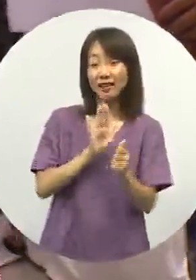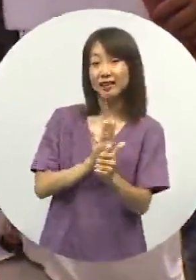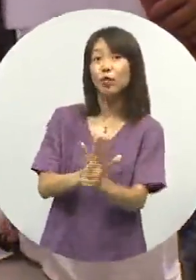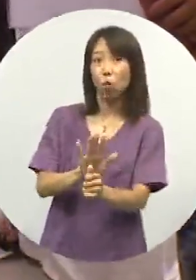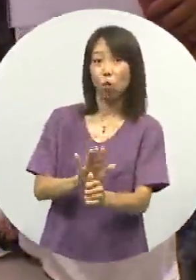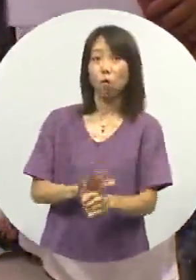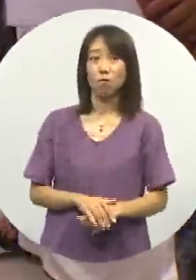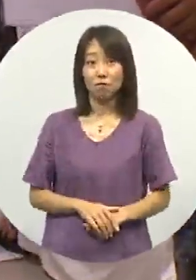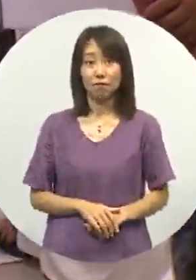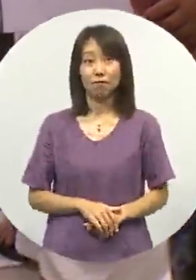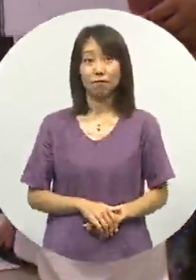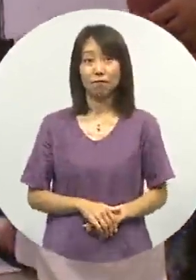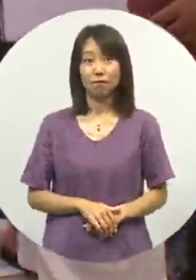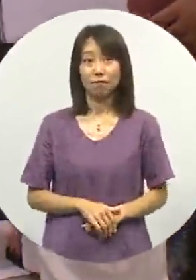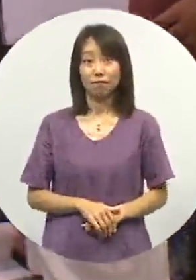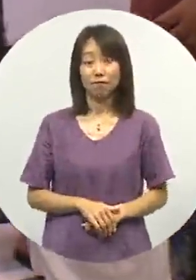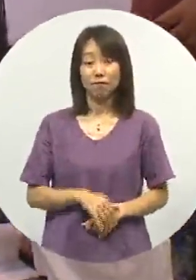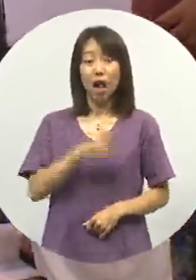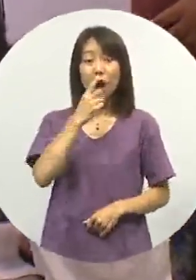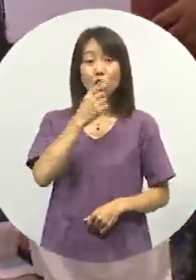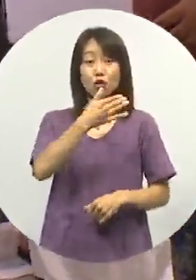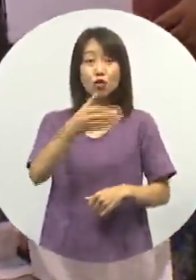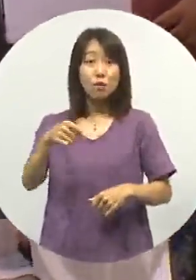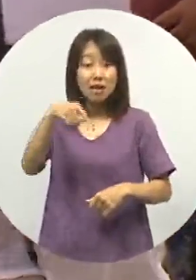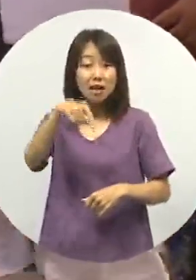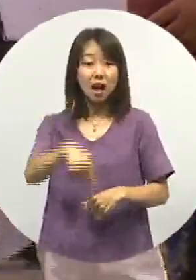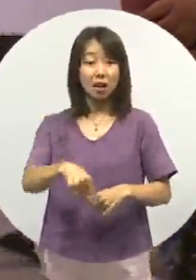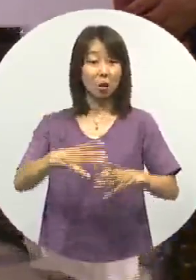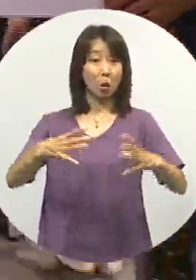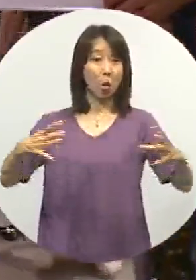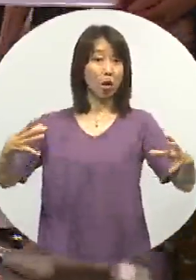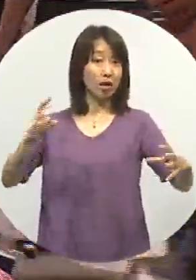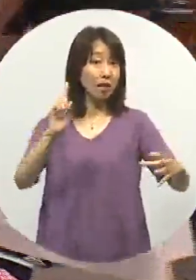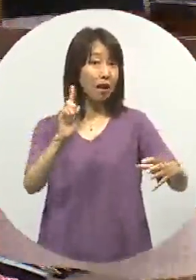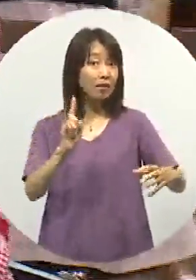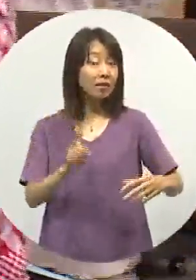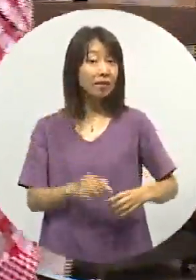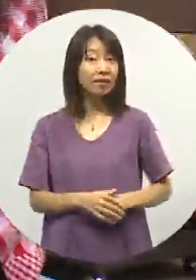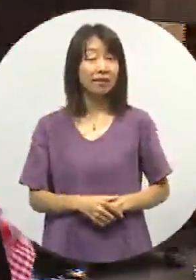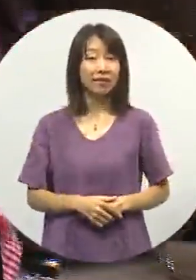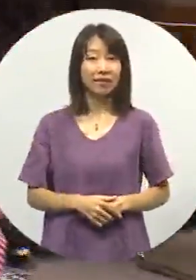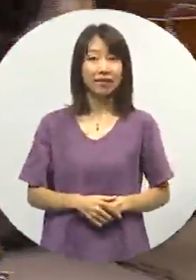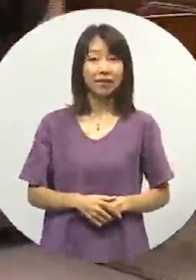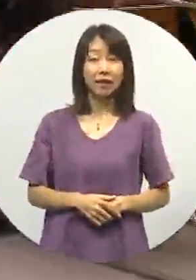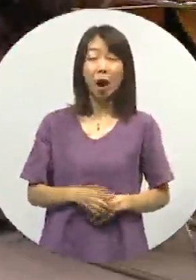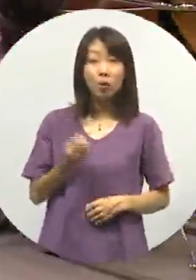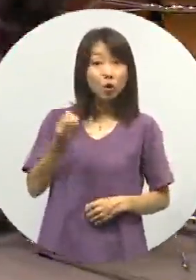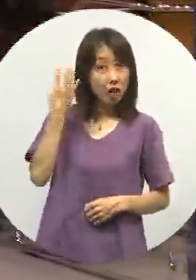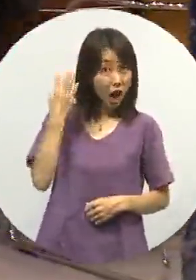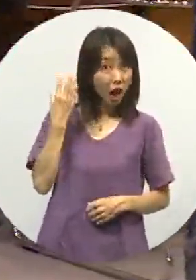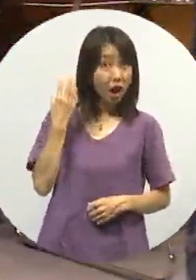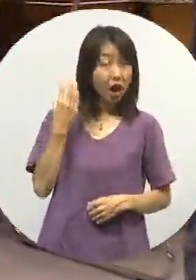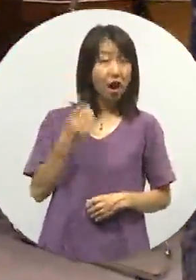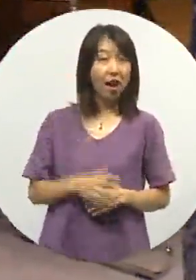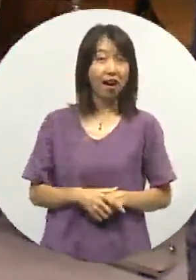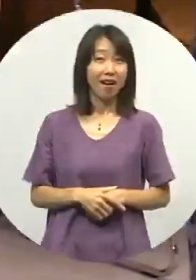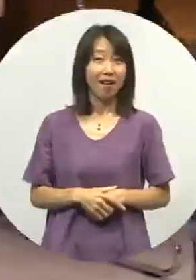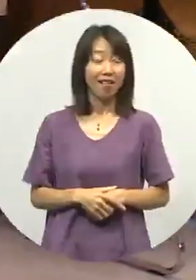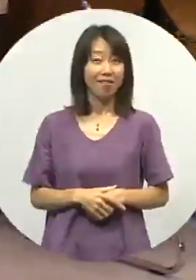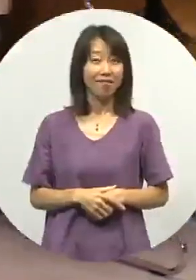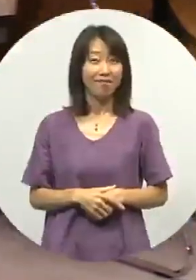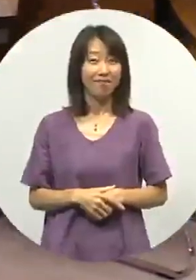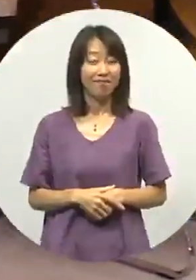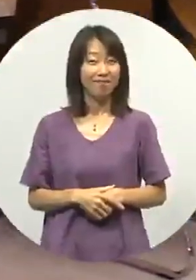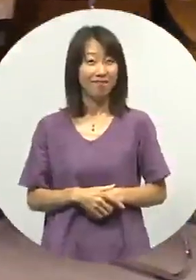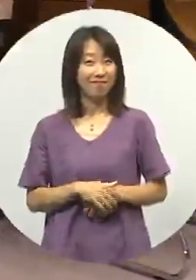ヒントを出します。 海の中で一番大きいなと思 う。大きいだけだ。 ちょっと試しに見てみ